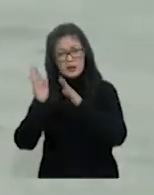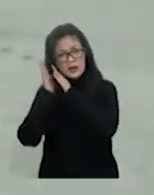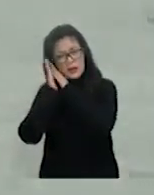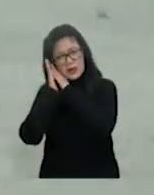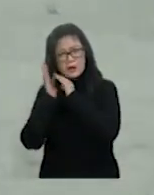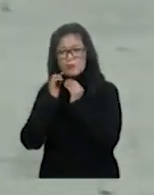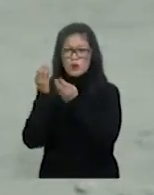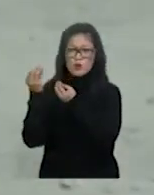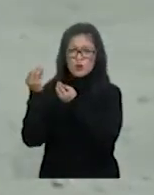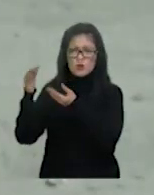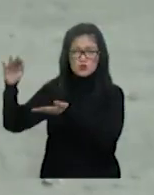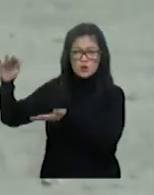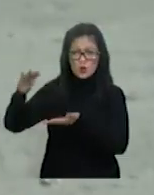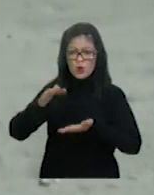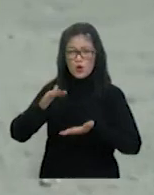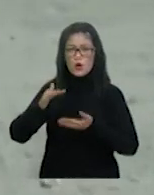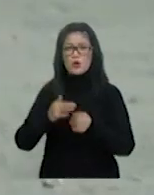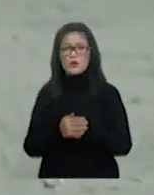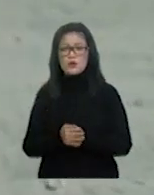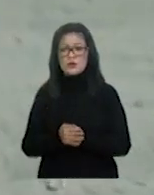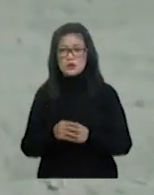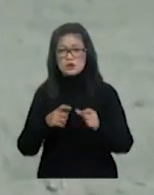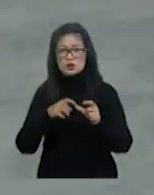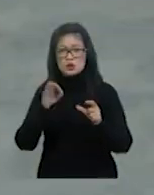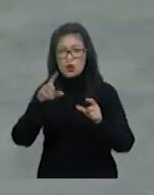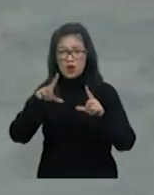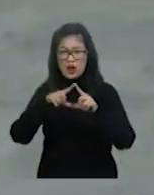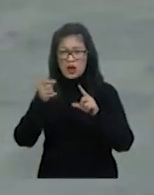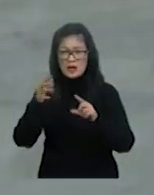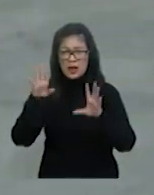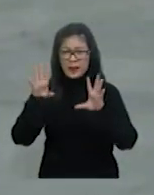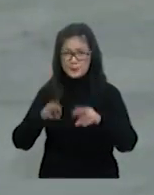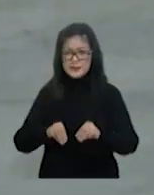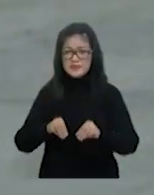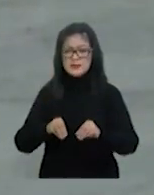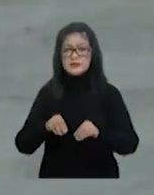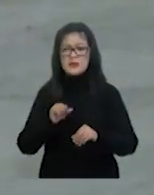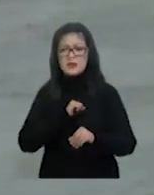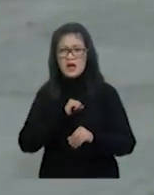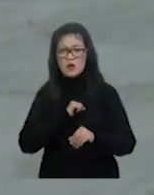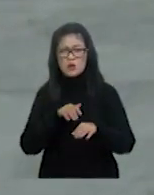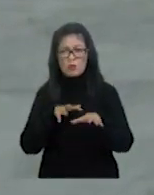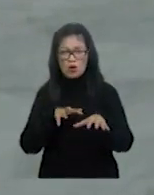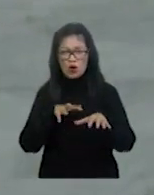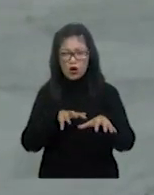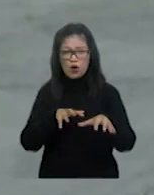solar datang. Bahan bakar kendaraan ini sudah nyaris habis sehingga rawan mogok di tengah perjalanan.